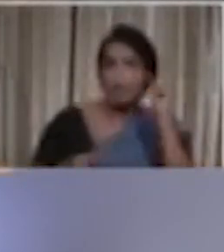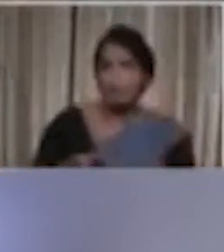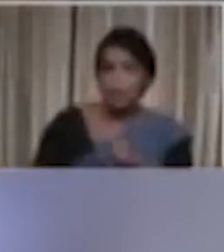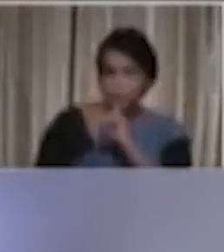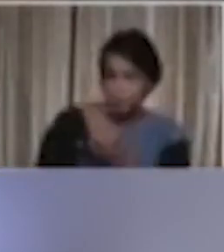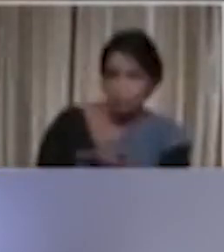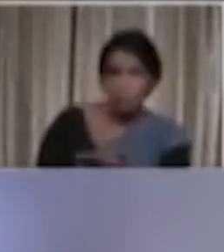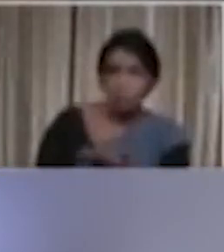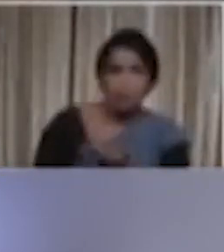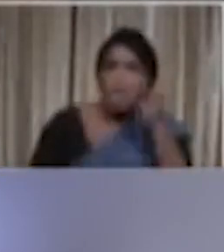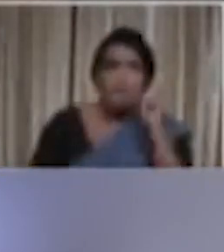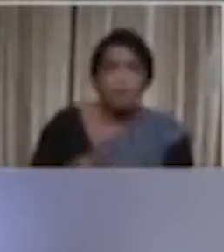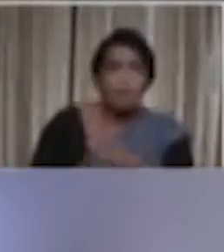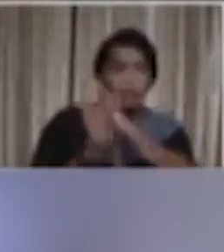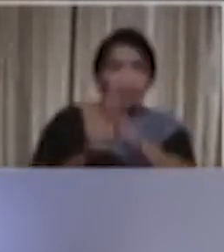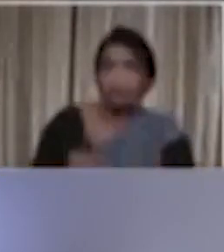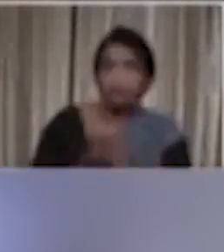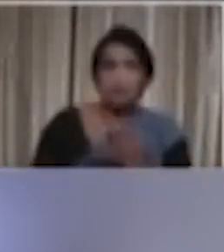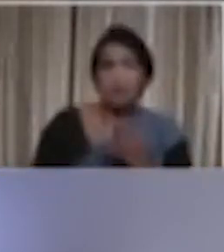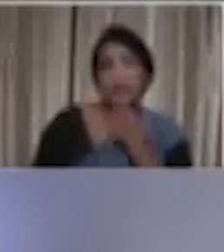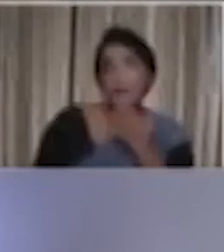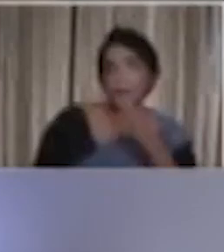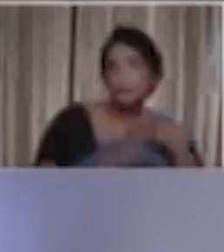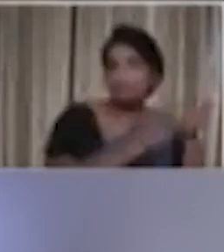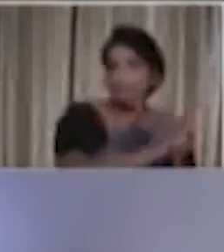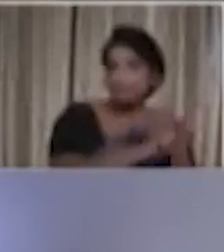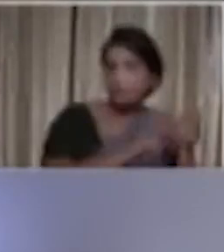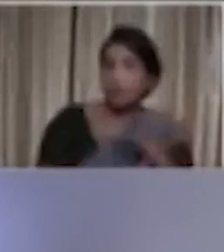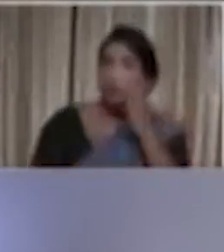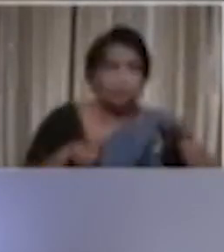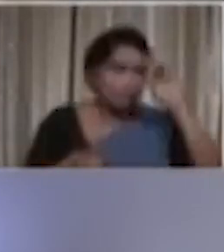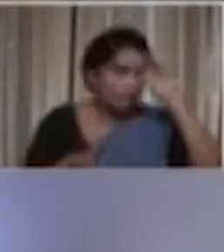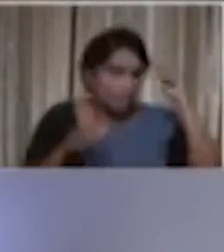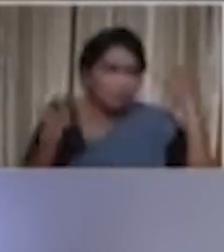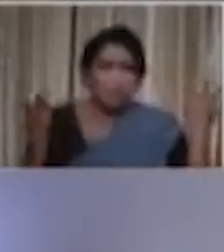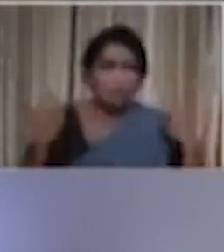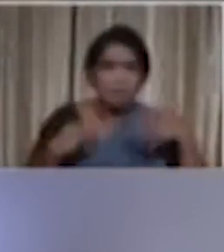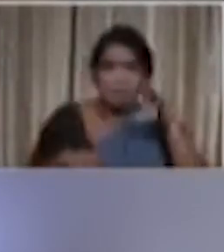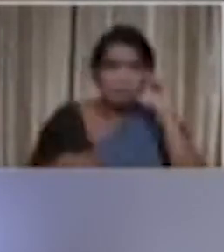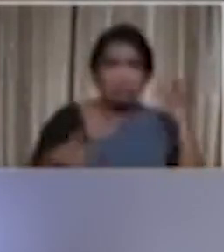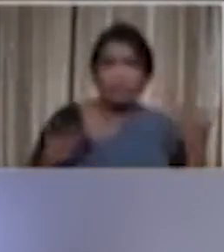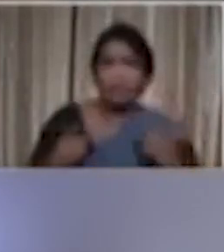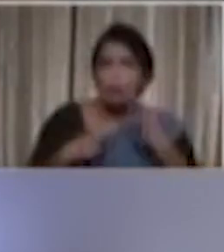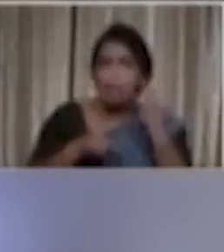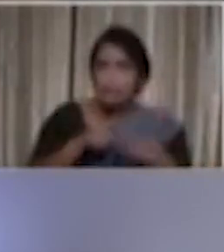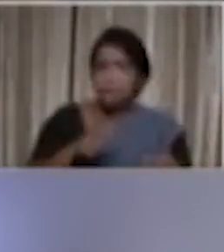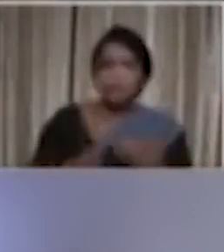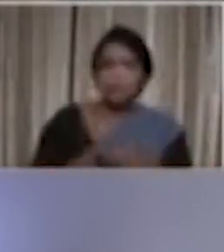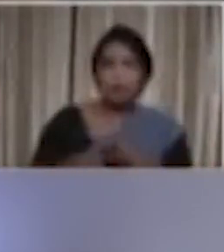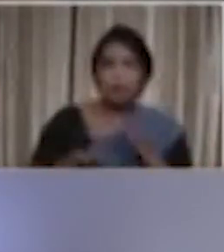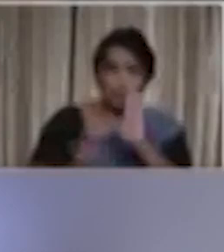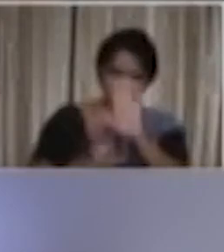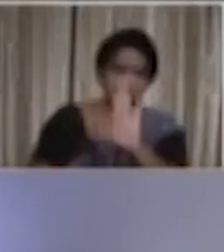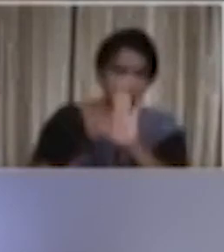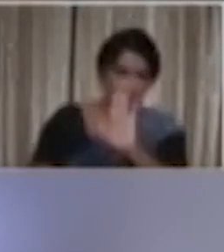කියලානේ. අඩුගානේ යාළුකම පාවිච්චි කරලවත් ඇමරිකාව ෂේප් කරගෙන මේ වෙලාවේ මේ වැඩේ කරන්නකෝ කියලා. මට තේරෙන්නේ නෑ අපිට විතරක් මේක මෙච්චර ඔබතුමා